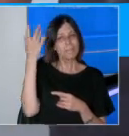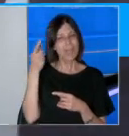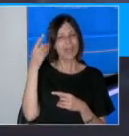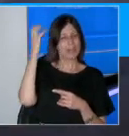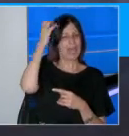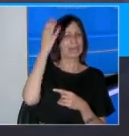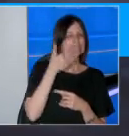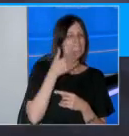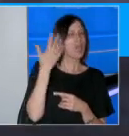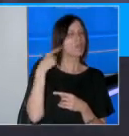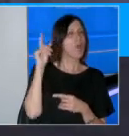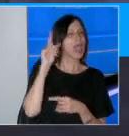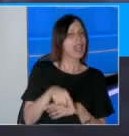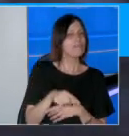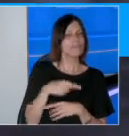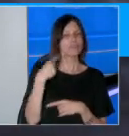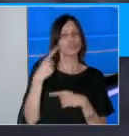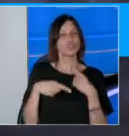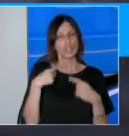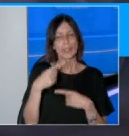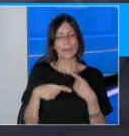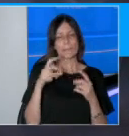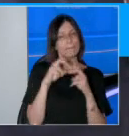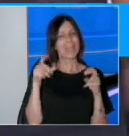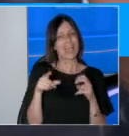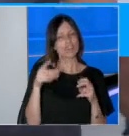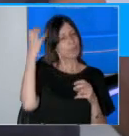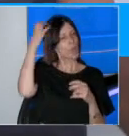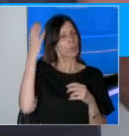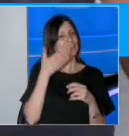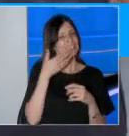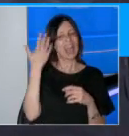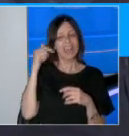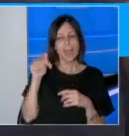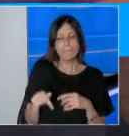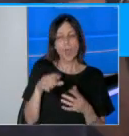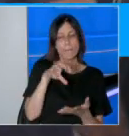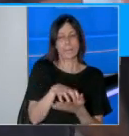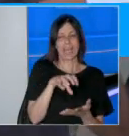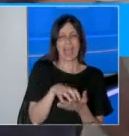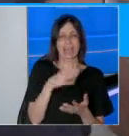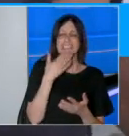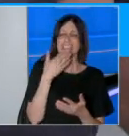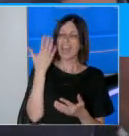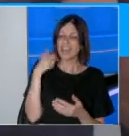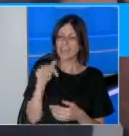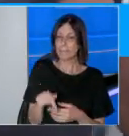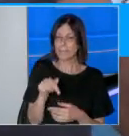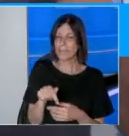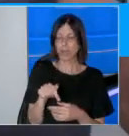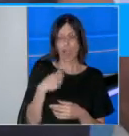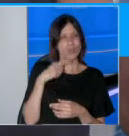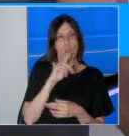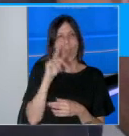ומלכי ישראל היו פה 1,000 שנים בעיר הזאת, מלכות ישראל הייתה כאן, בירת ישראל הייתה כאן. אנחנו